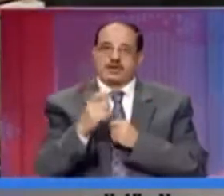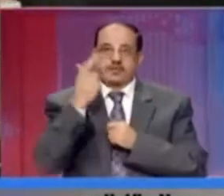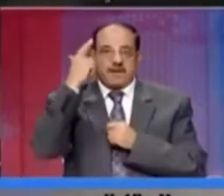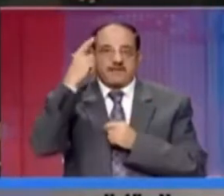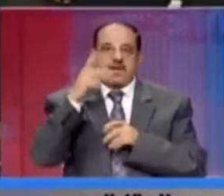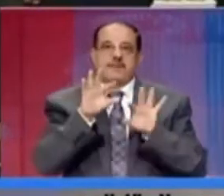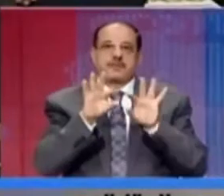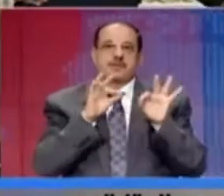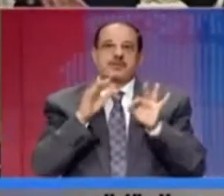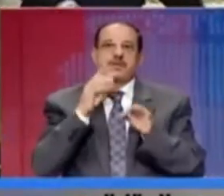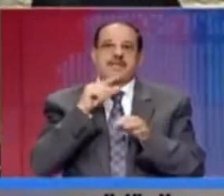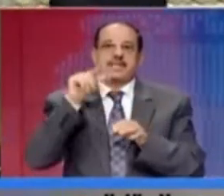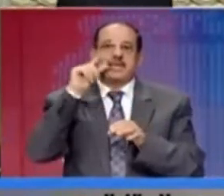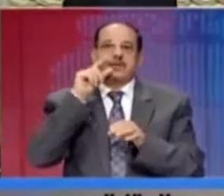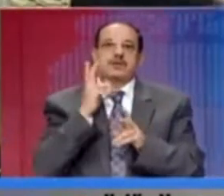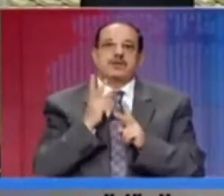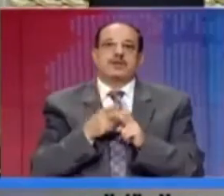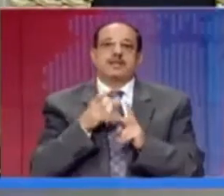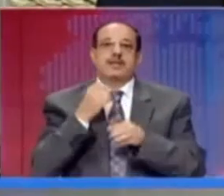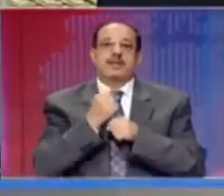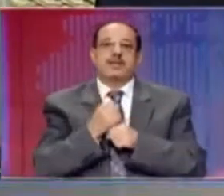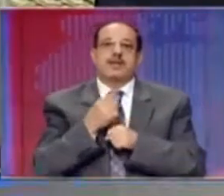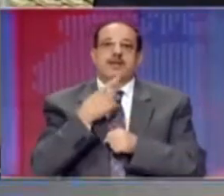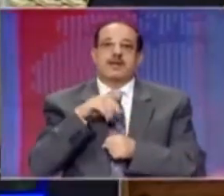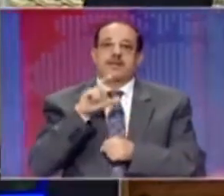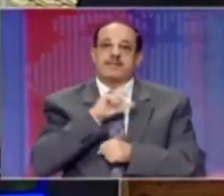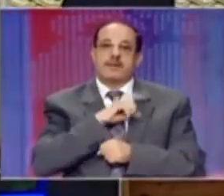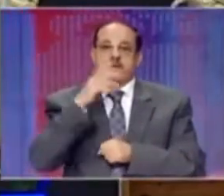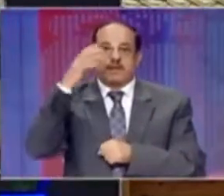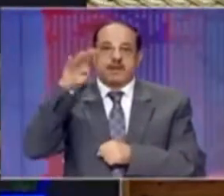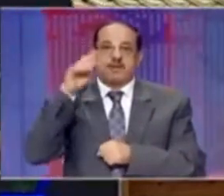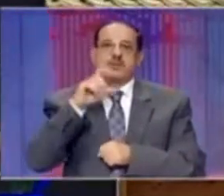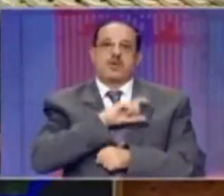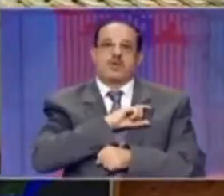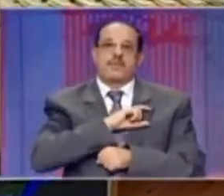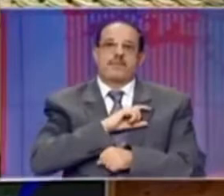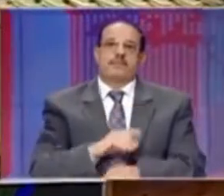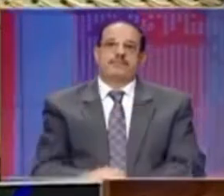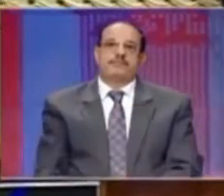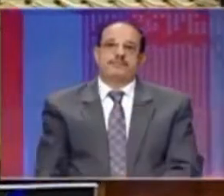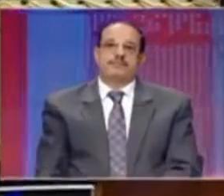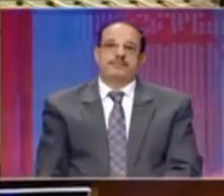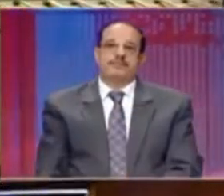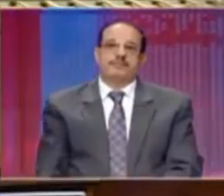فضلا عن تشكيل الوعي الديني والوطني وترسيخ القيم لدى الطلاب.